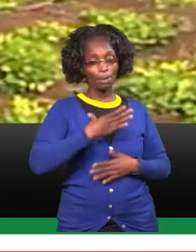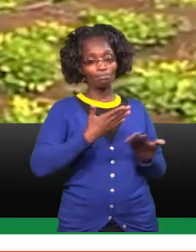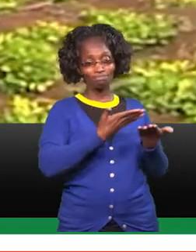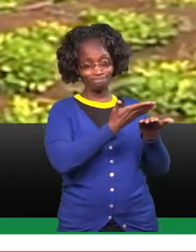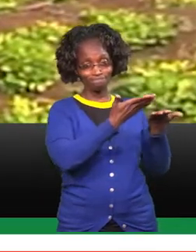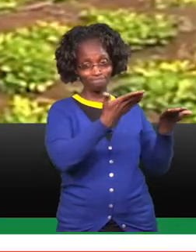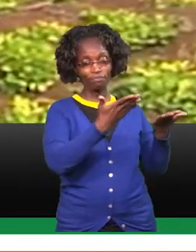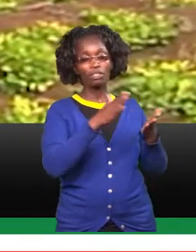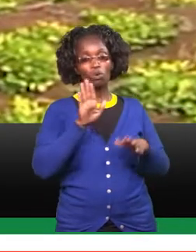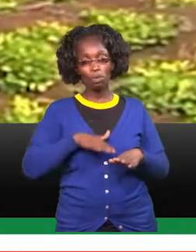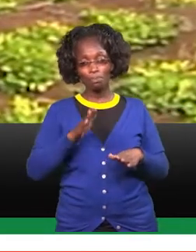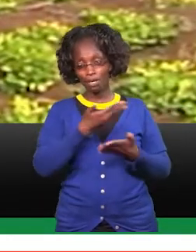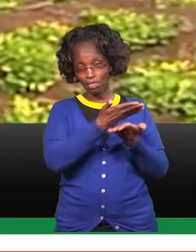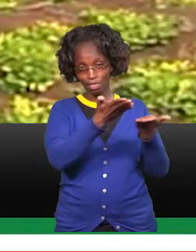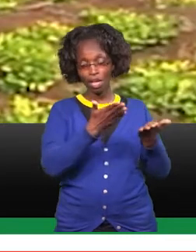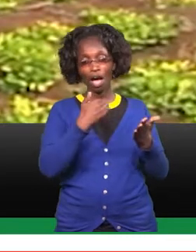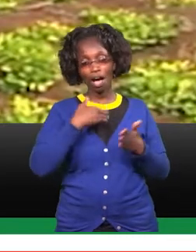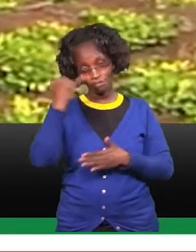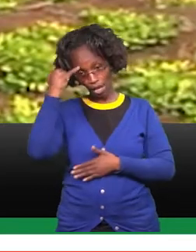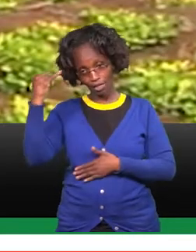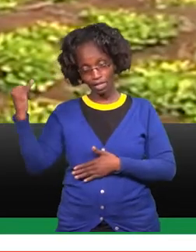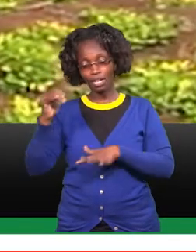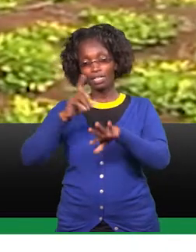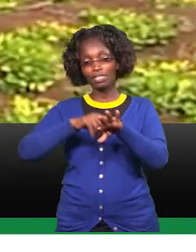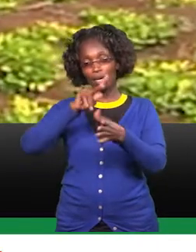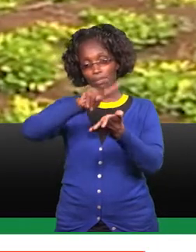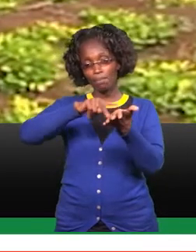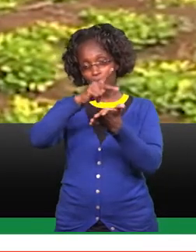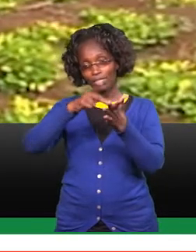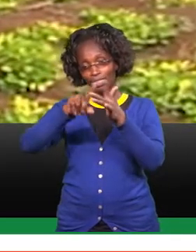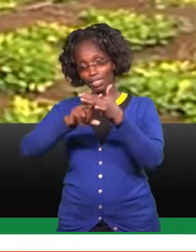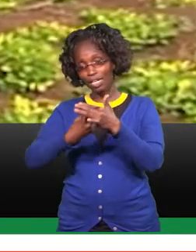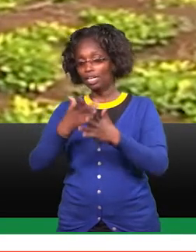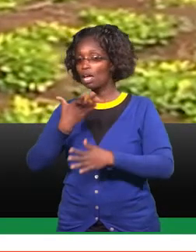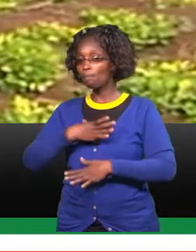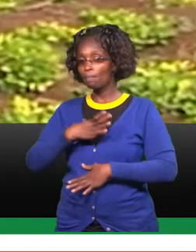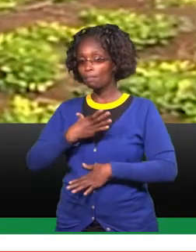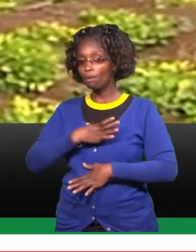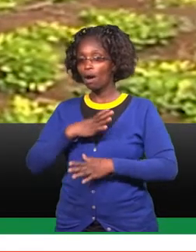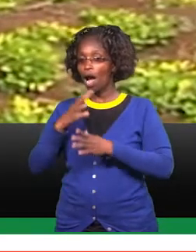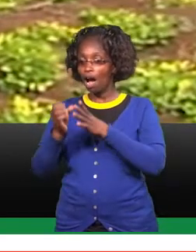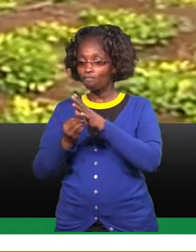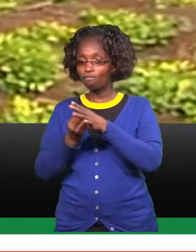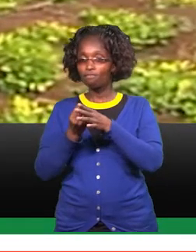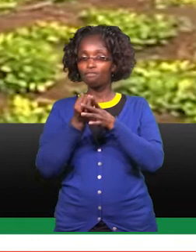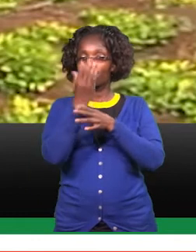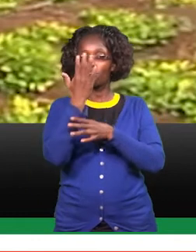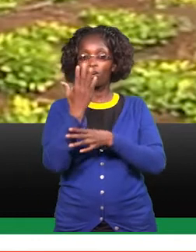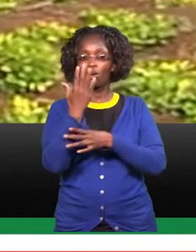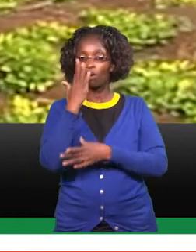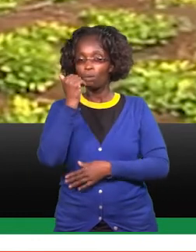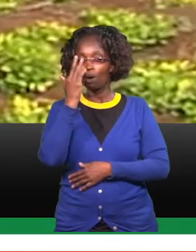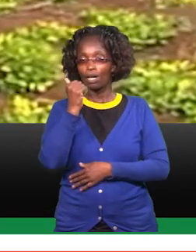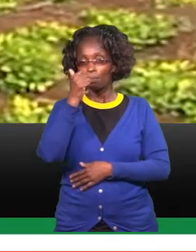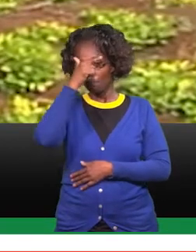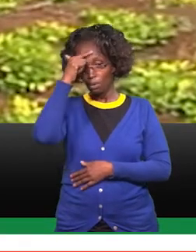unaanika. Wamama hapa wako na know-how na hata wanaume, na since project ilikuja hata tumeongezeka, watu wamekuwa wengi cause